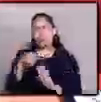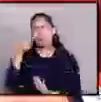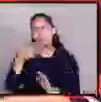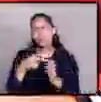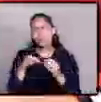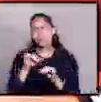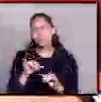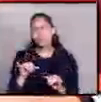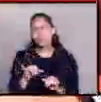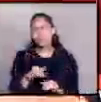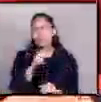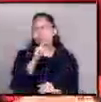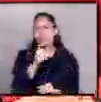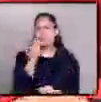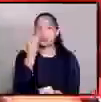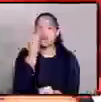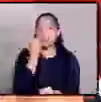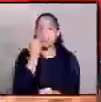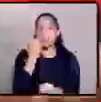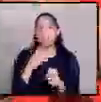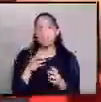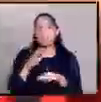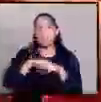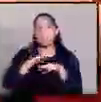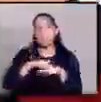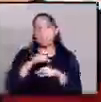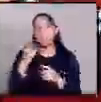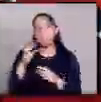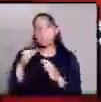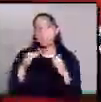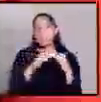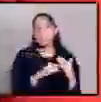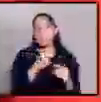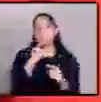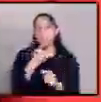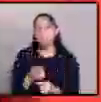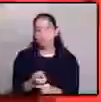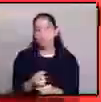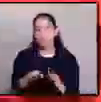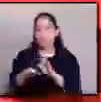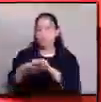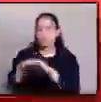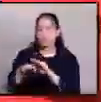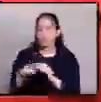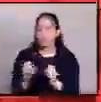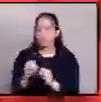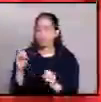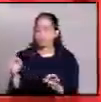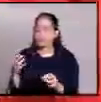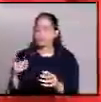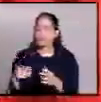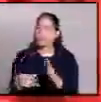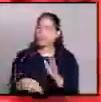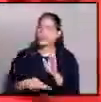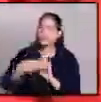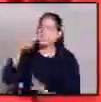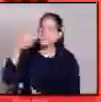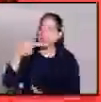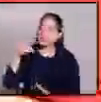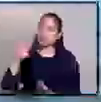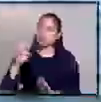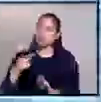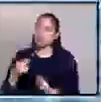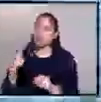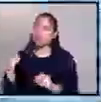dagat. Hindi naman daw nagkulang sa paalala ang mga taga-barangay. Pinagsasabihan namin yan na mataas pa po ang coliform, may rest